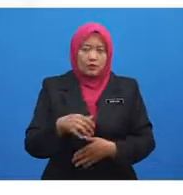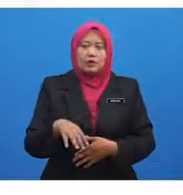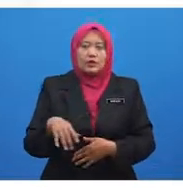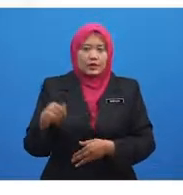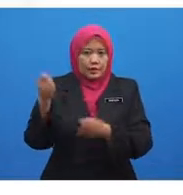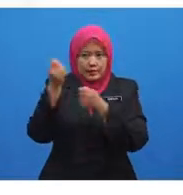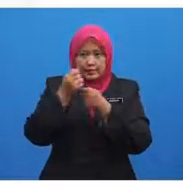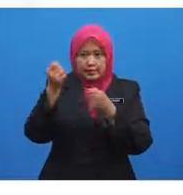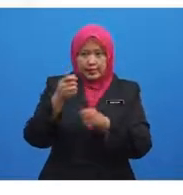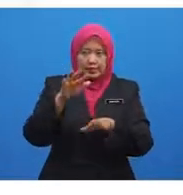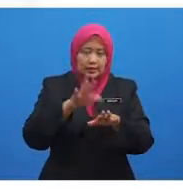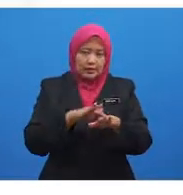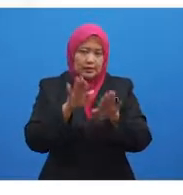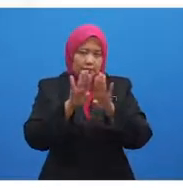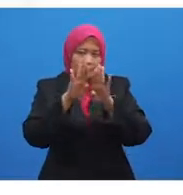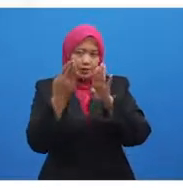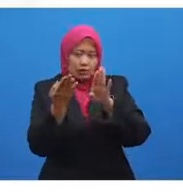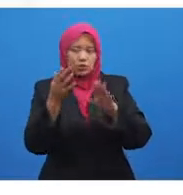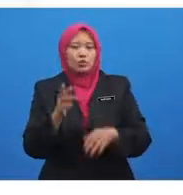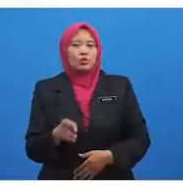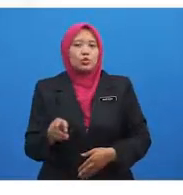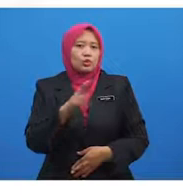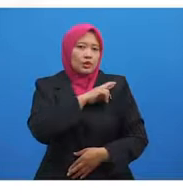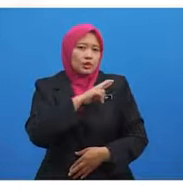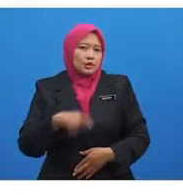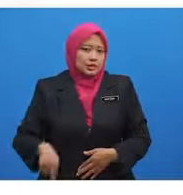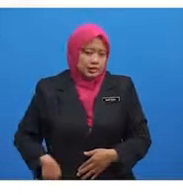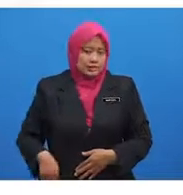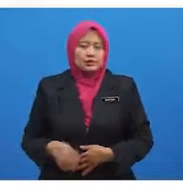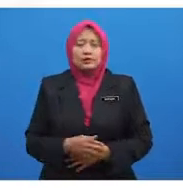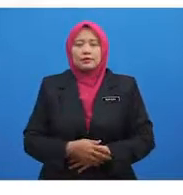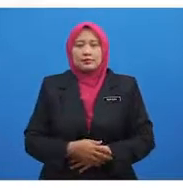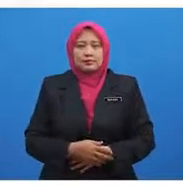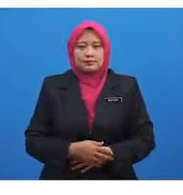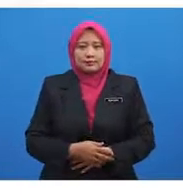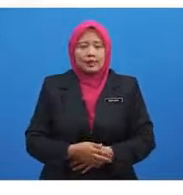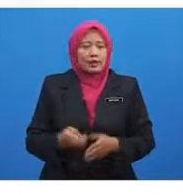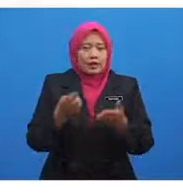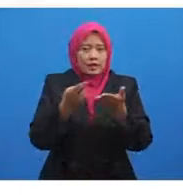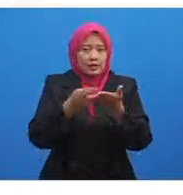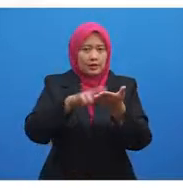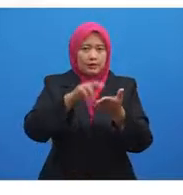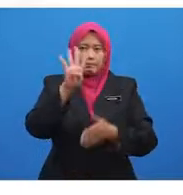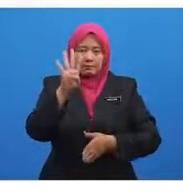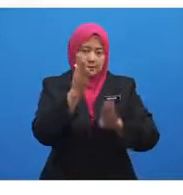keempat, baris ke-9. Dalam kedua-dua ayat atau frasa ini, kita dapat lihat dengan